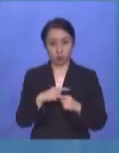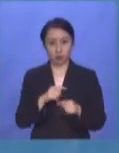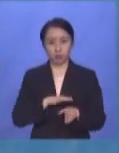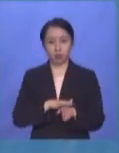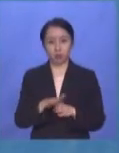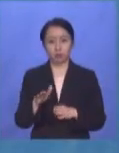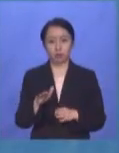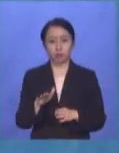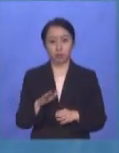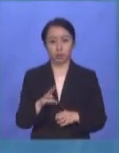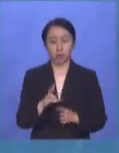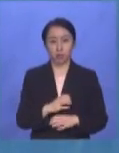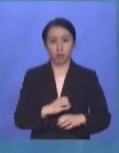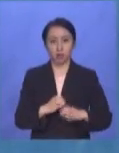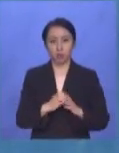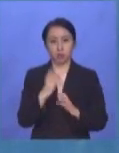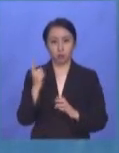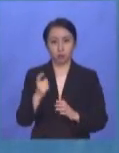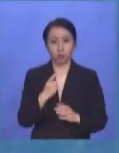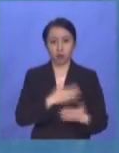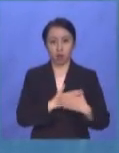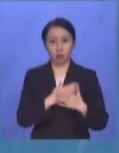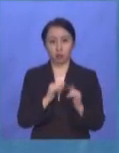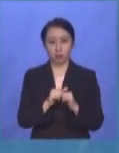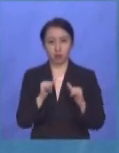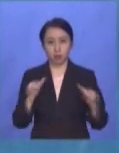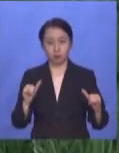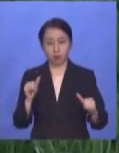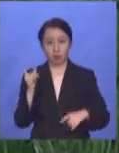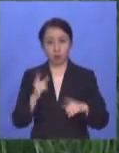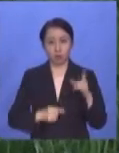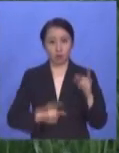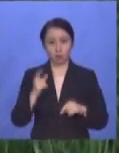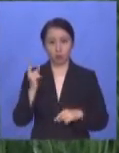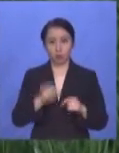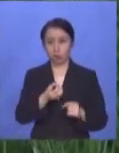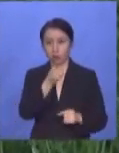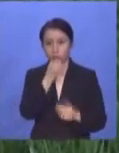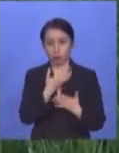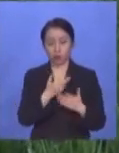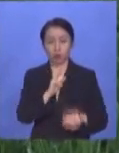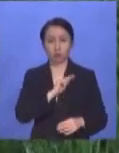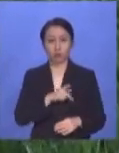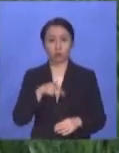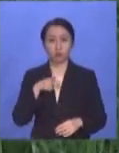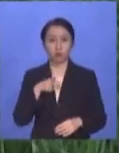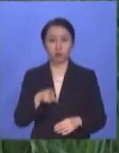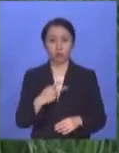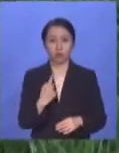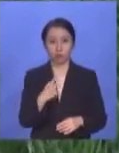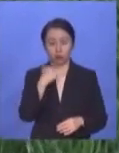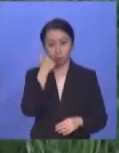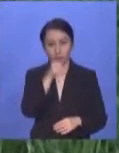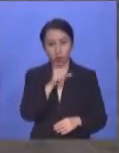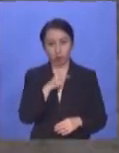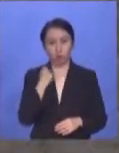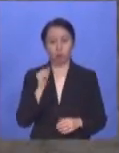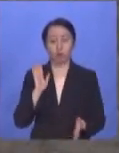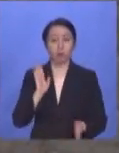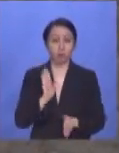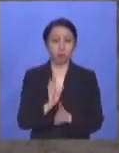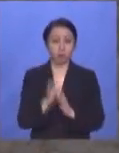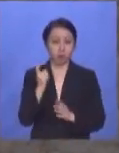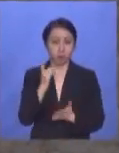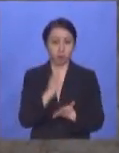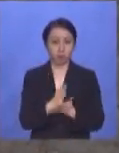соблюдать. Товарищество АЗКО «Пески», активно развивающее капельное орошение кормовых культур, работает с 2001 года. В распоряжении